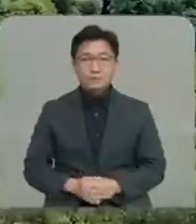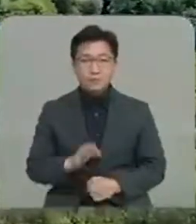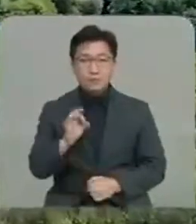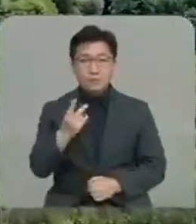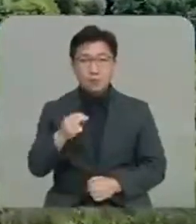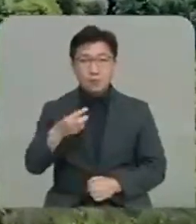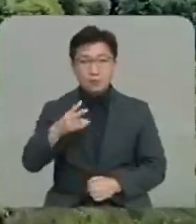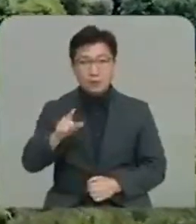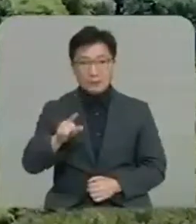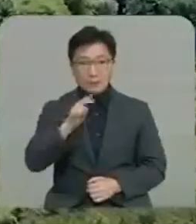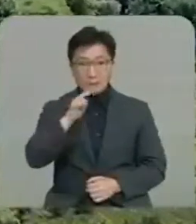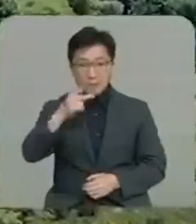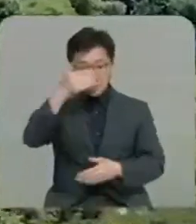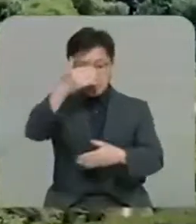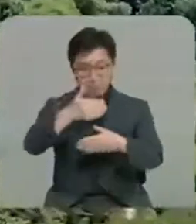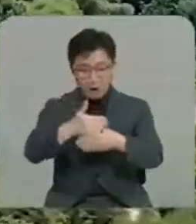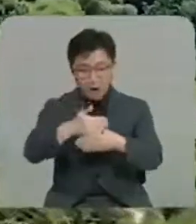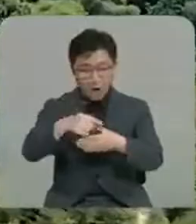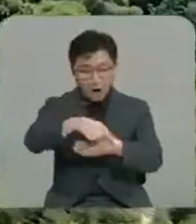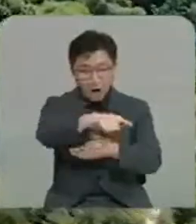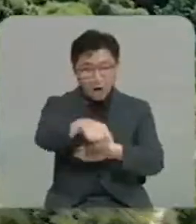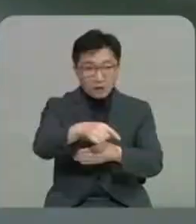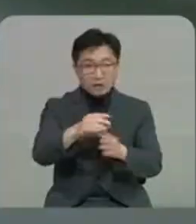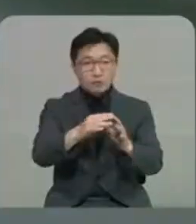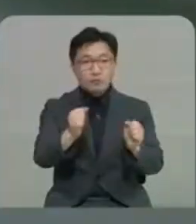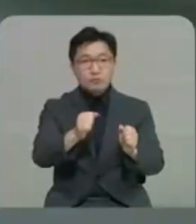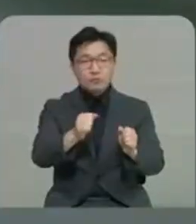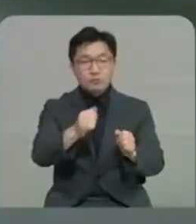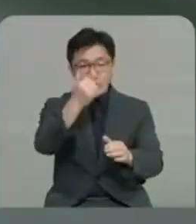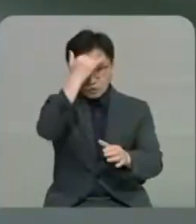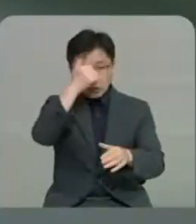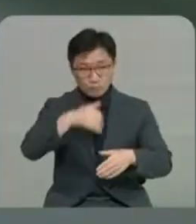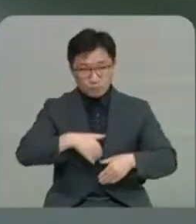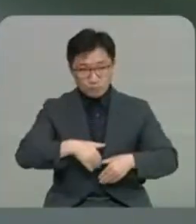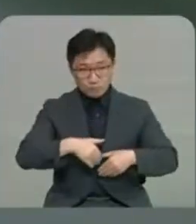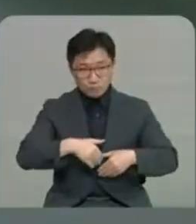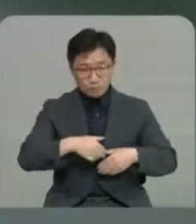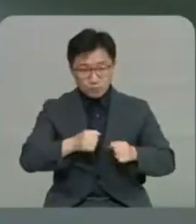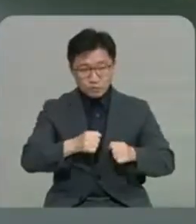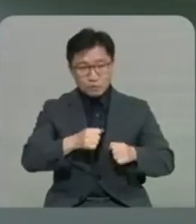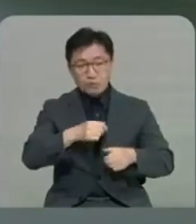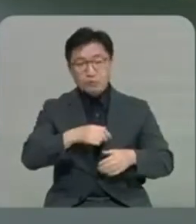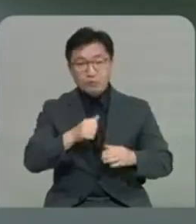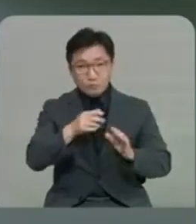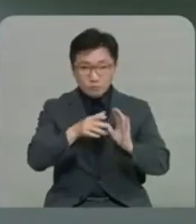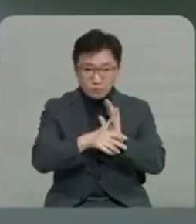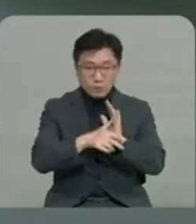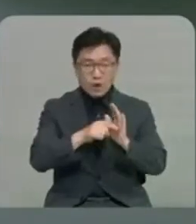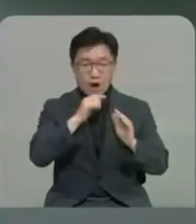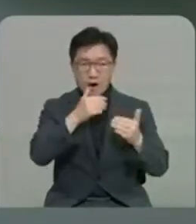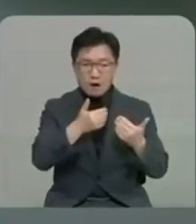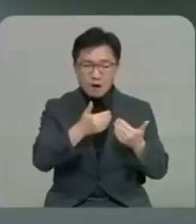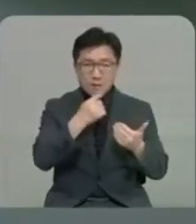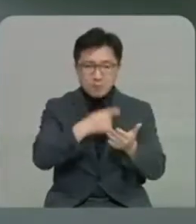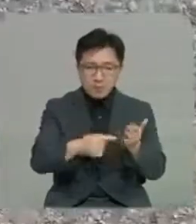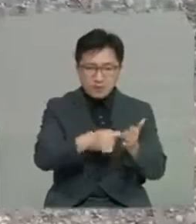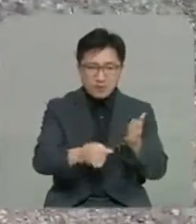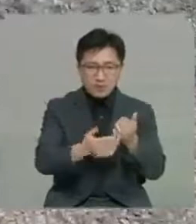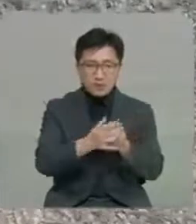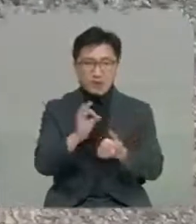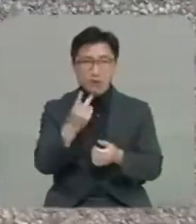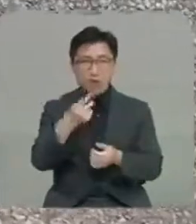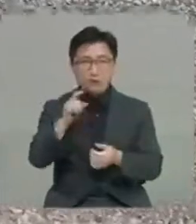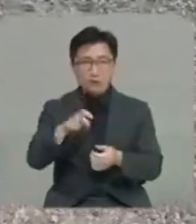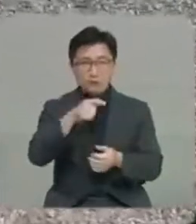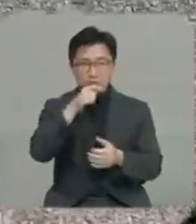용담댐이 생긴 뒤 충북이 피해를 본다는 건데 충청권 4개 시도는 지난해에도 용담댐 물을 더 쓰게